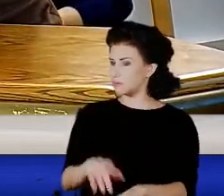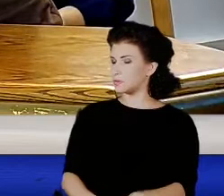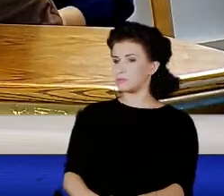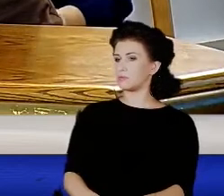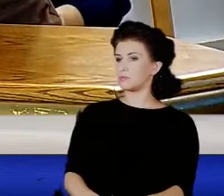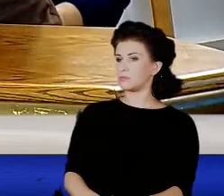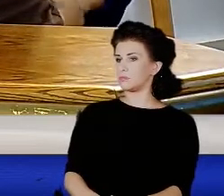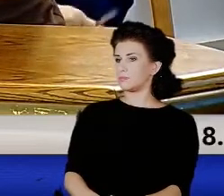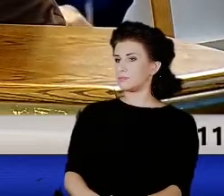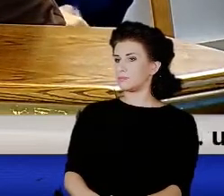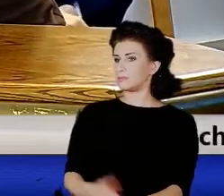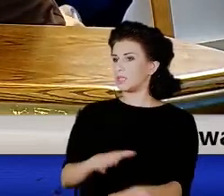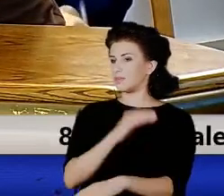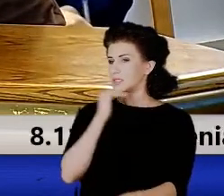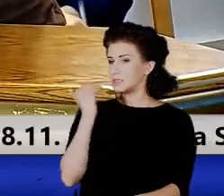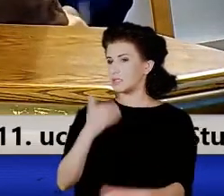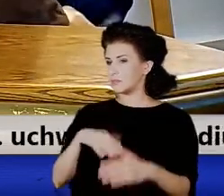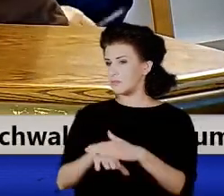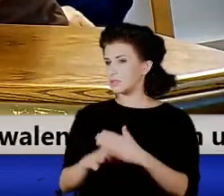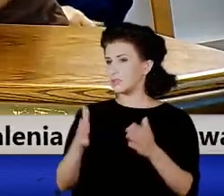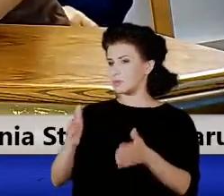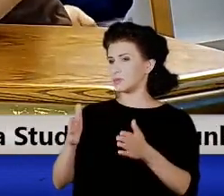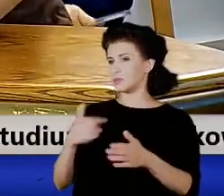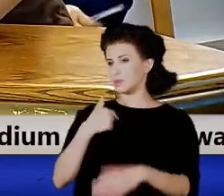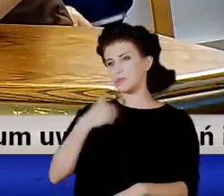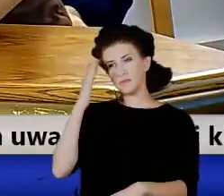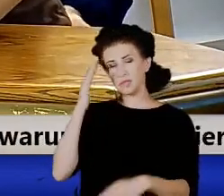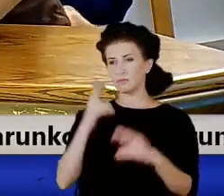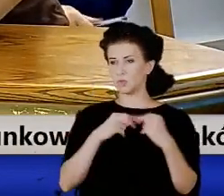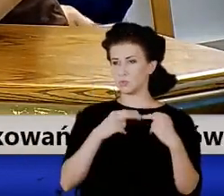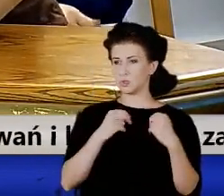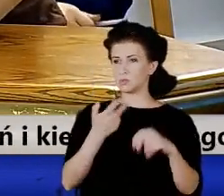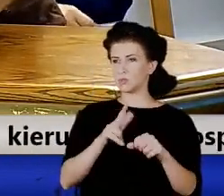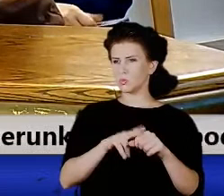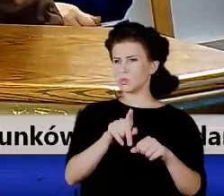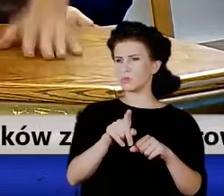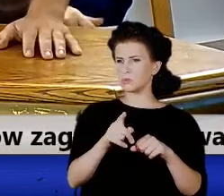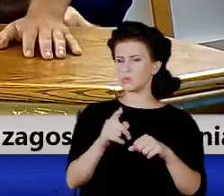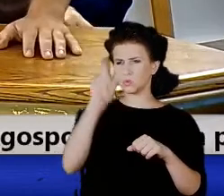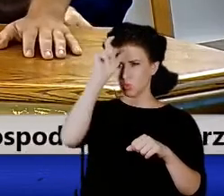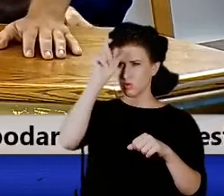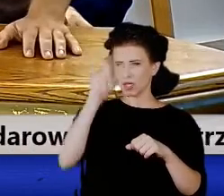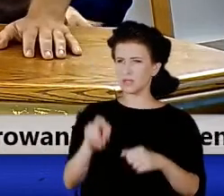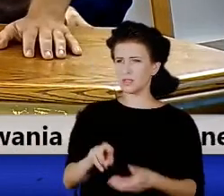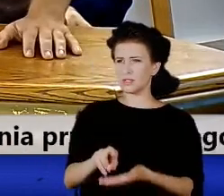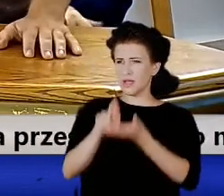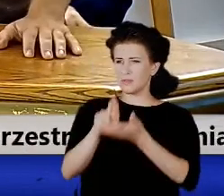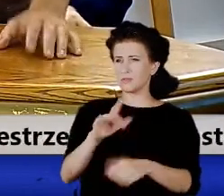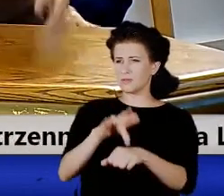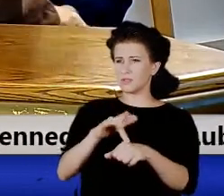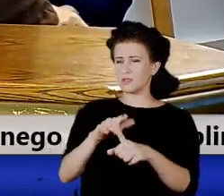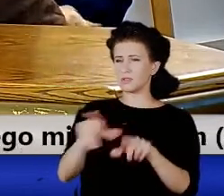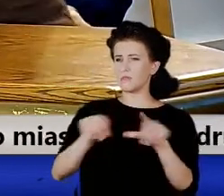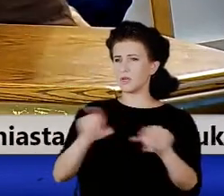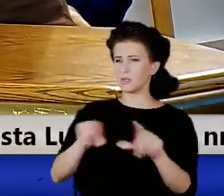oczywiste i to po prostu wystarczy wyjść na ulicę i zacząć porozmawiać. Ja wiem, że gdzieś na komisji któryś z radnych tłumaczył ten niespodziewany wynik referendum